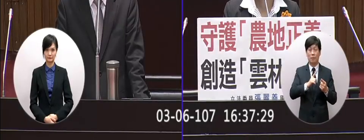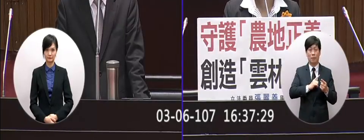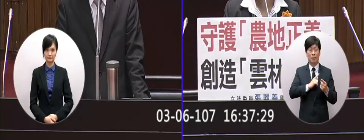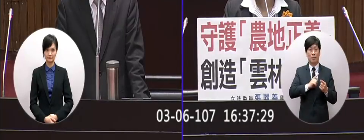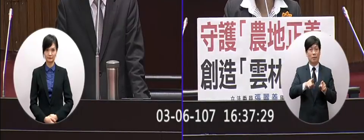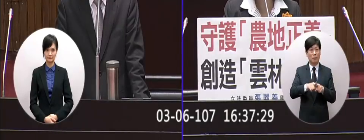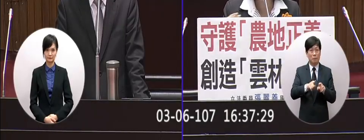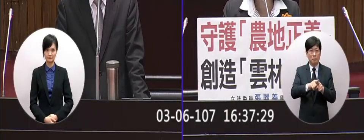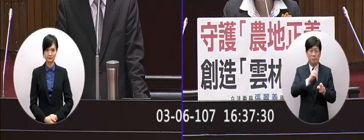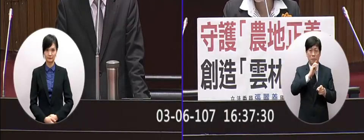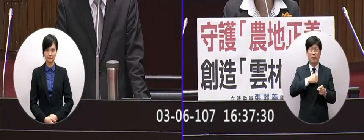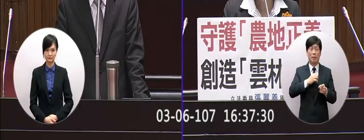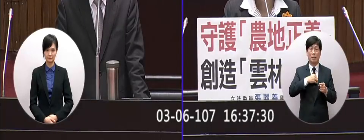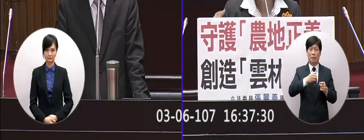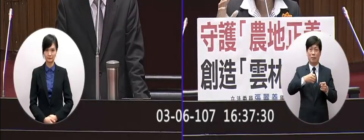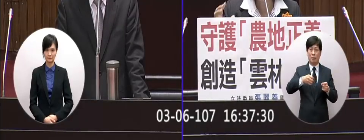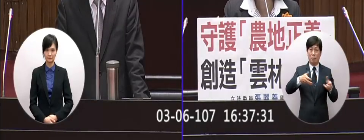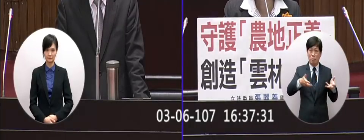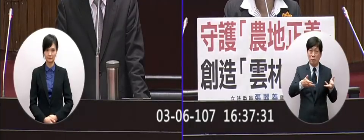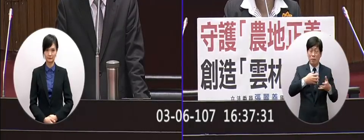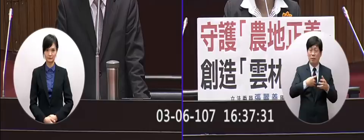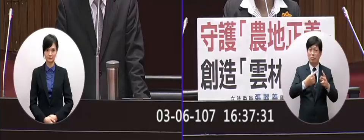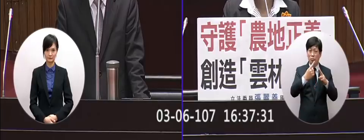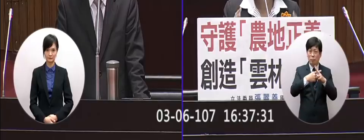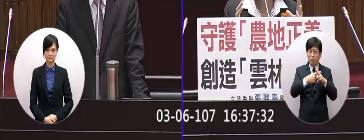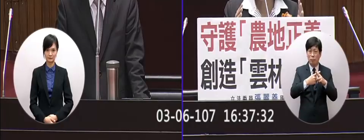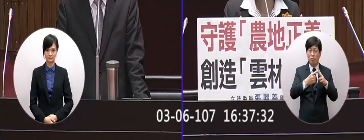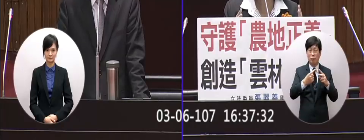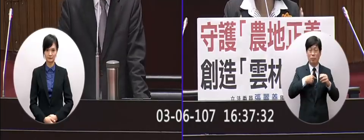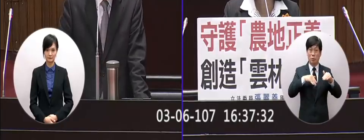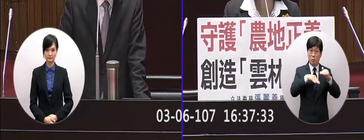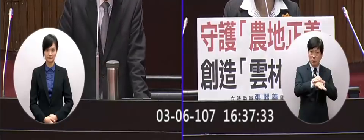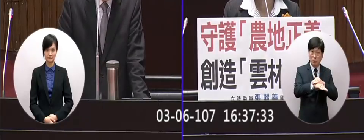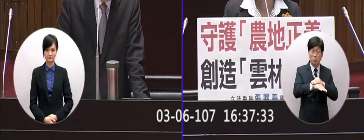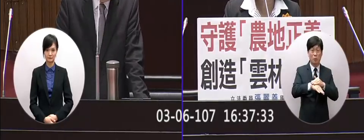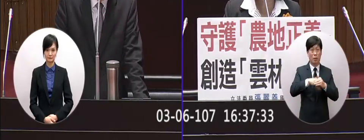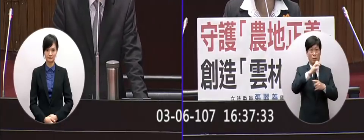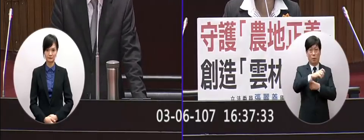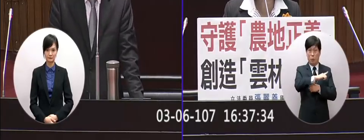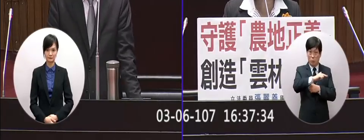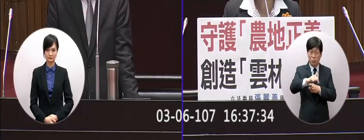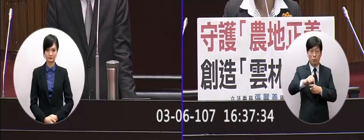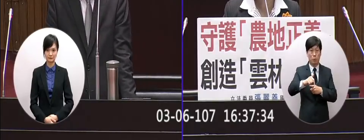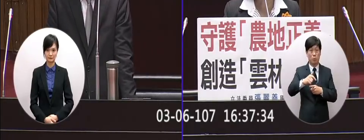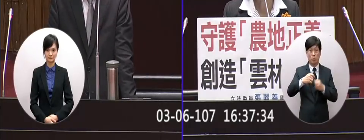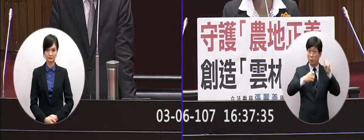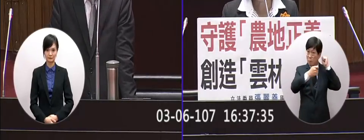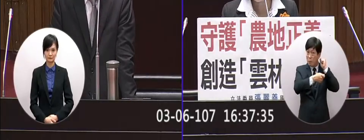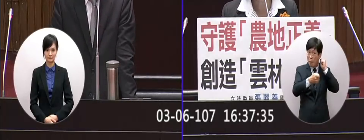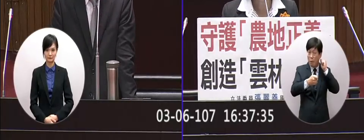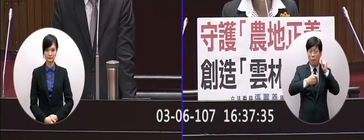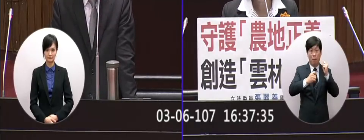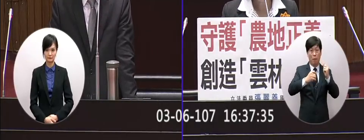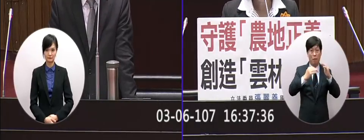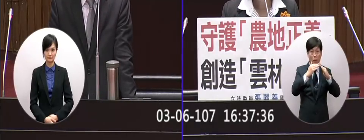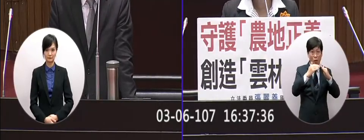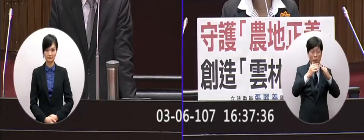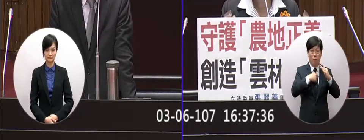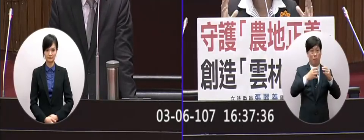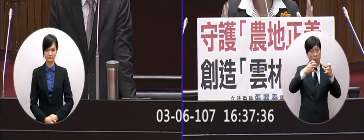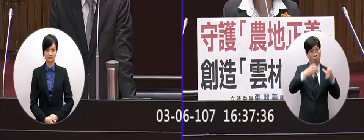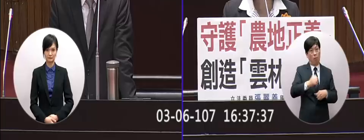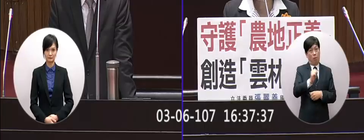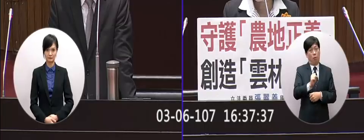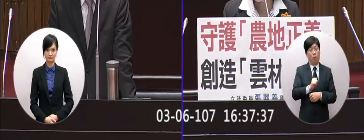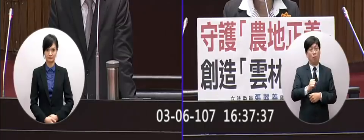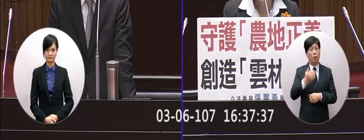室，连要盖一个储藏农具肥料的地方都不能盖，那